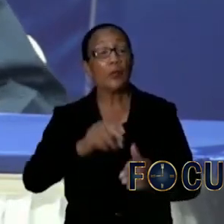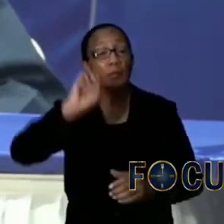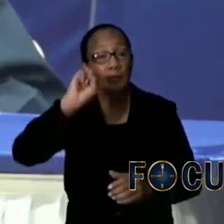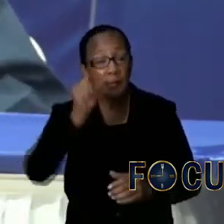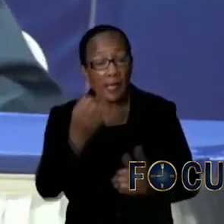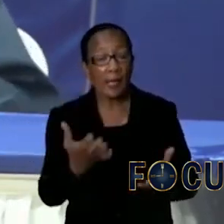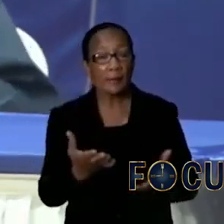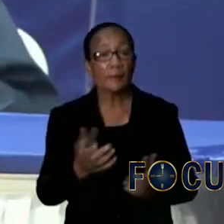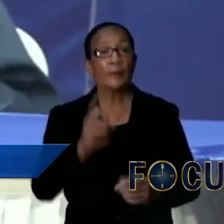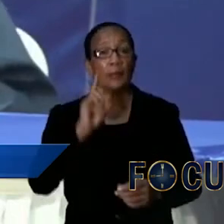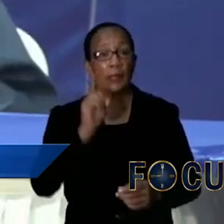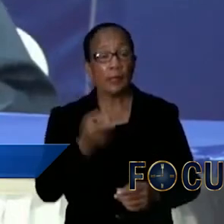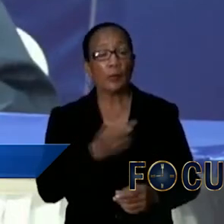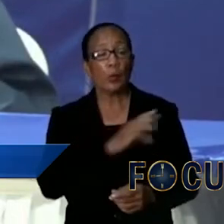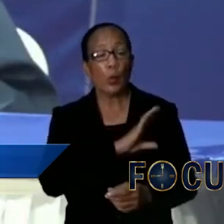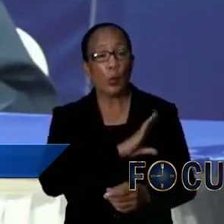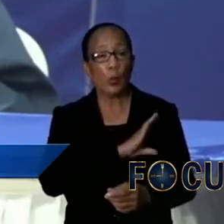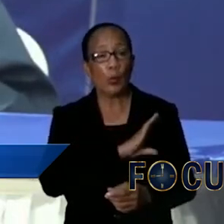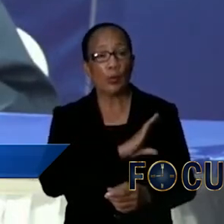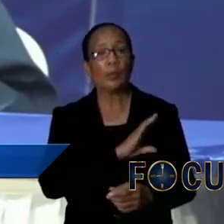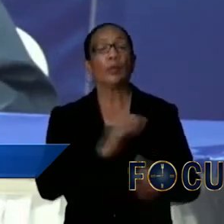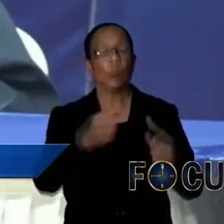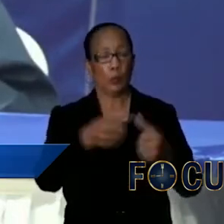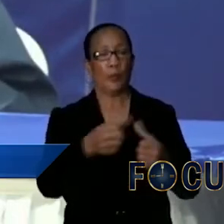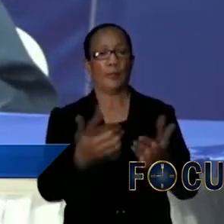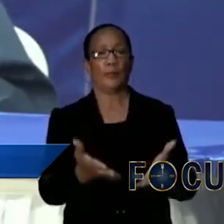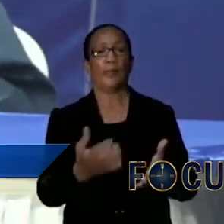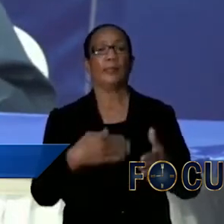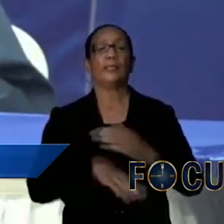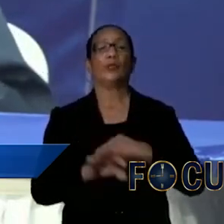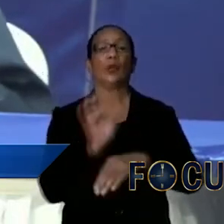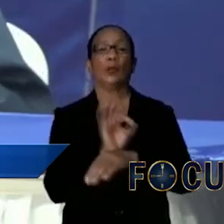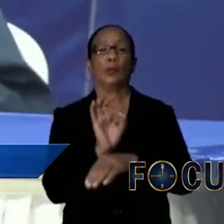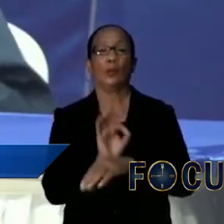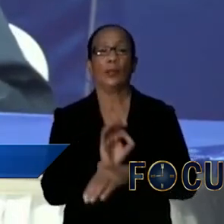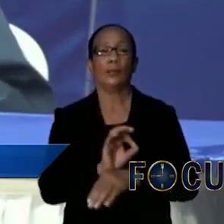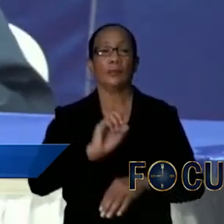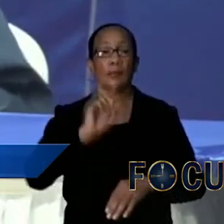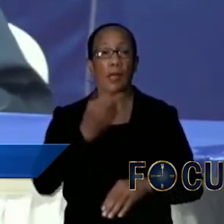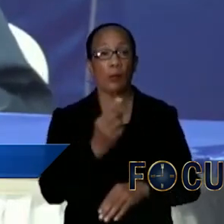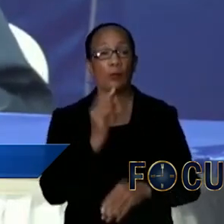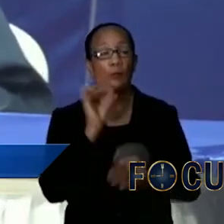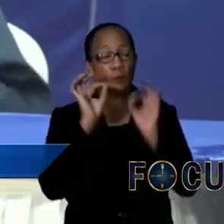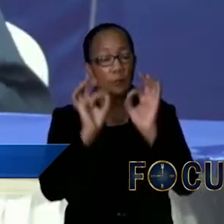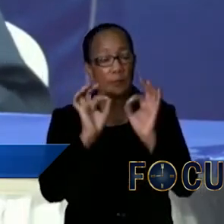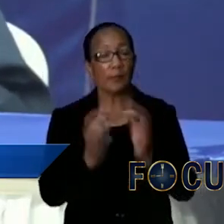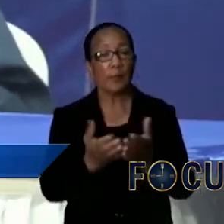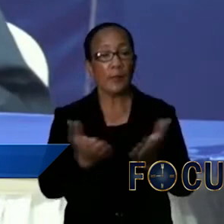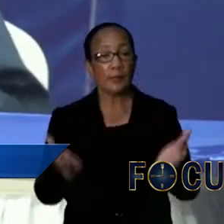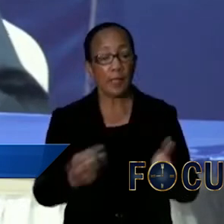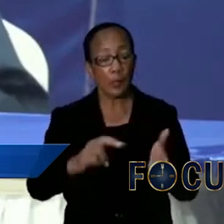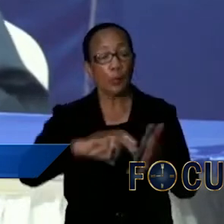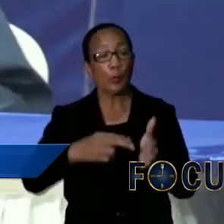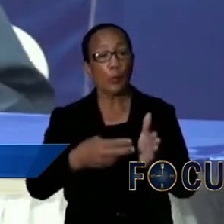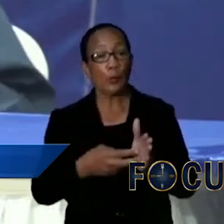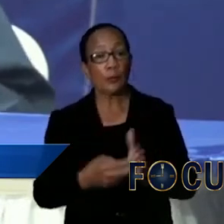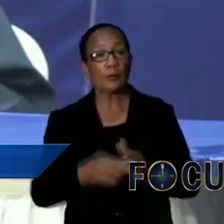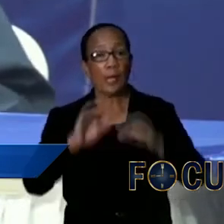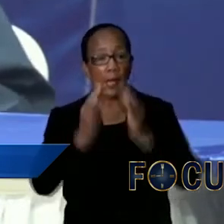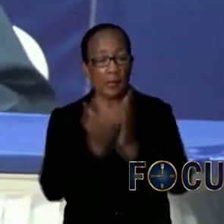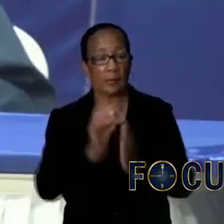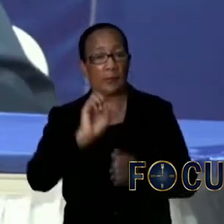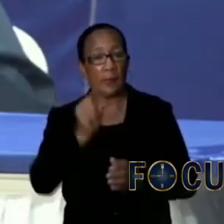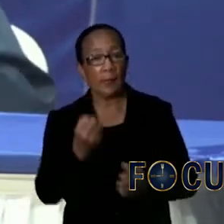is, dat het ook toepasbaar is in het onderwijs. Dus daar moeten we voorzichtig mee zijn. Technologisch is